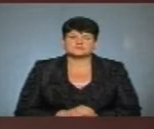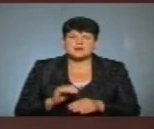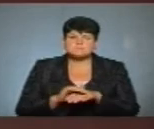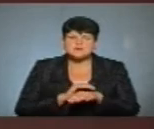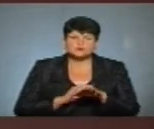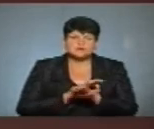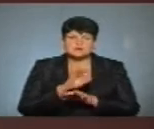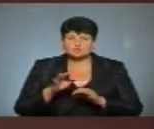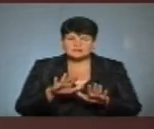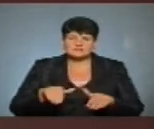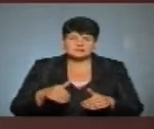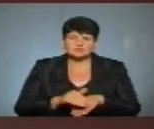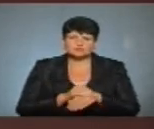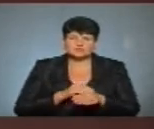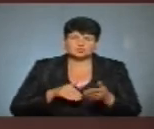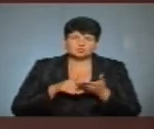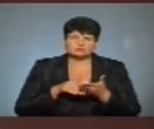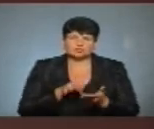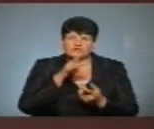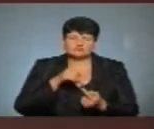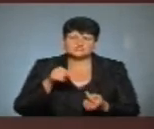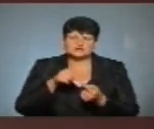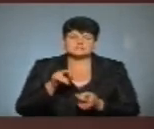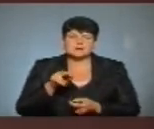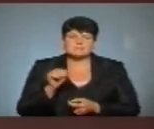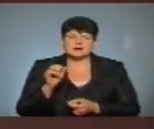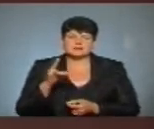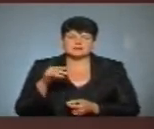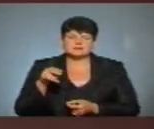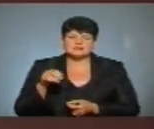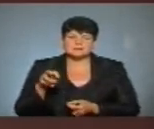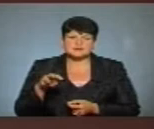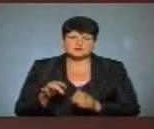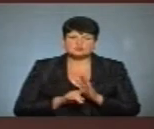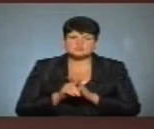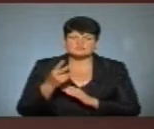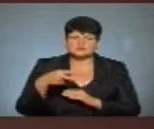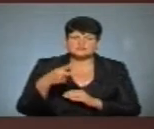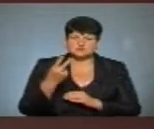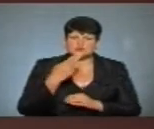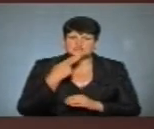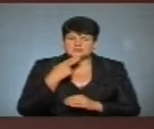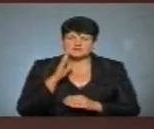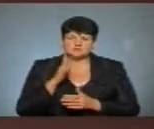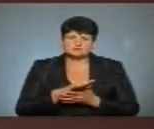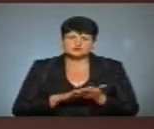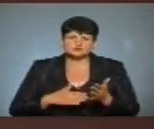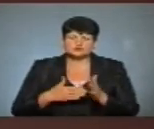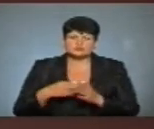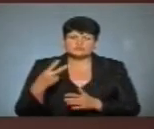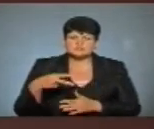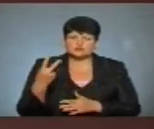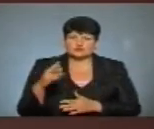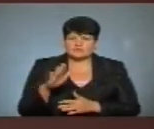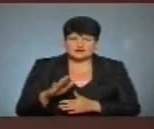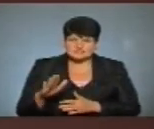Благодійний проєкт надання гуманітарної допомоги в час пандемії COVID-19 розпочався 22 червня і триватиме до 22